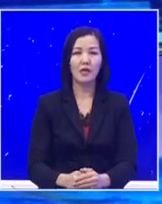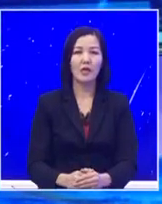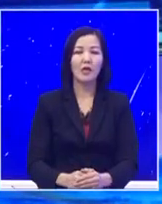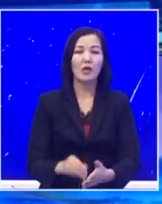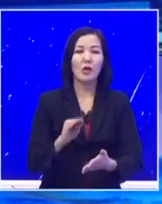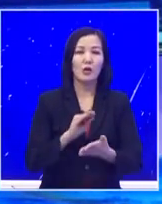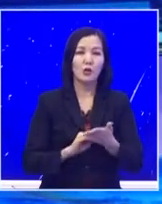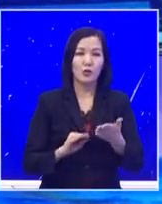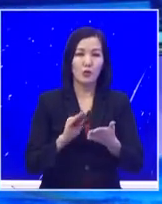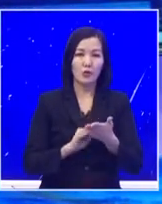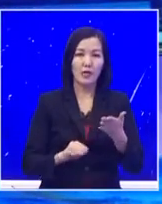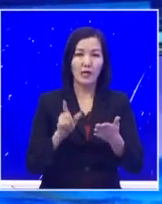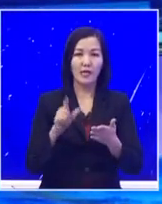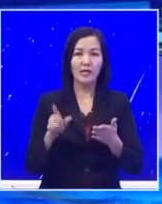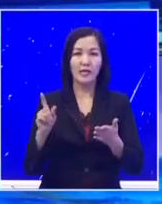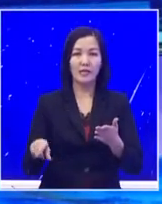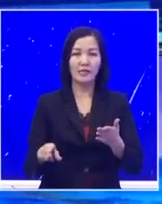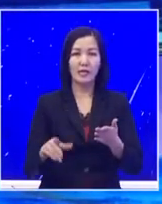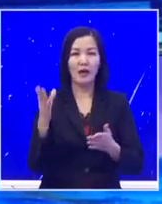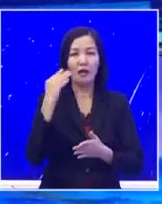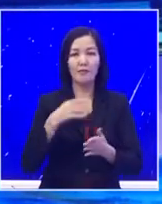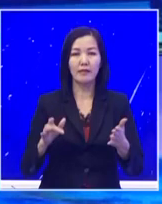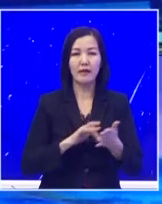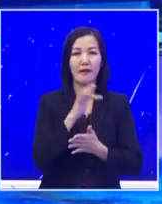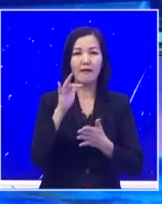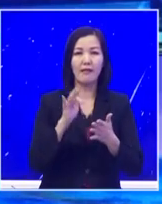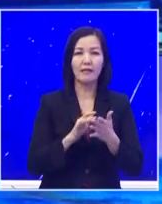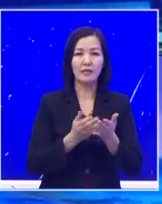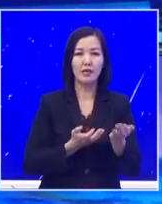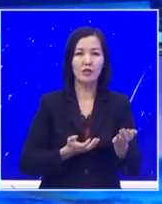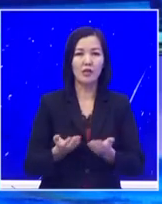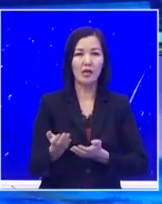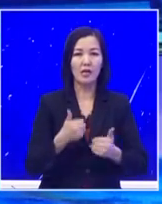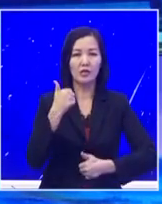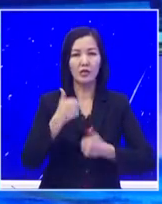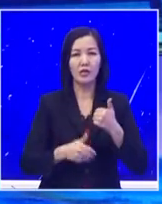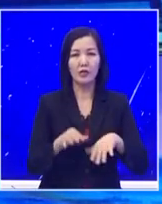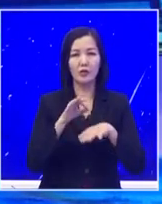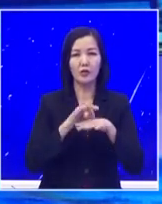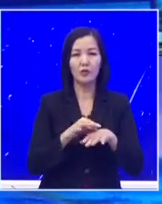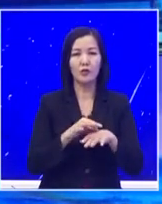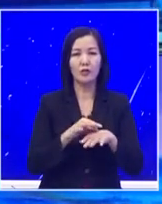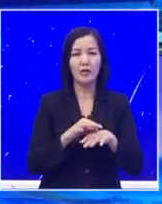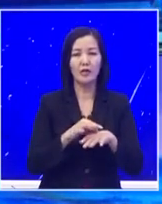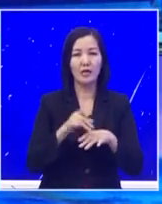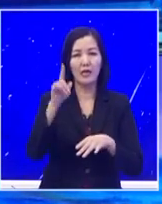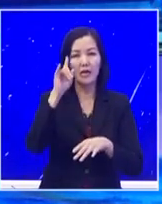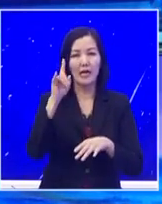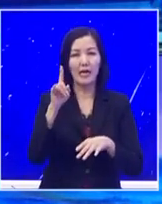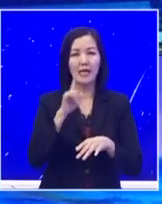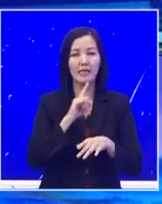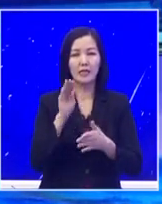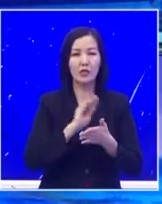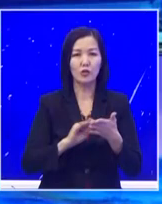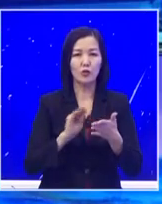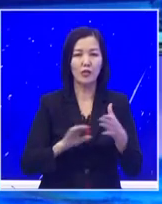Журналистке жет өнерде ас Алматы қаласында бақ өкілдері арасында шаңғы жарысы өтті. Аталған шараны SCG Қазақстан шаңғышы журналистер